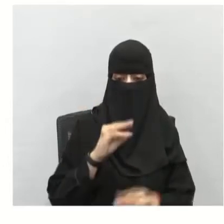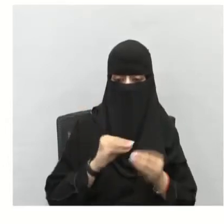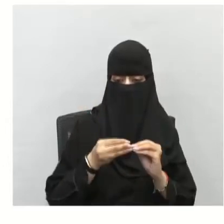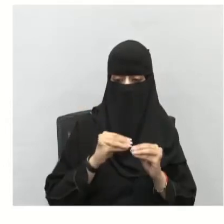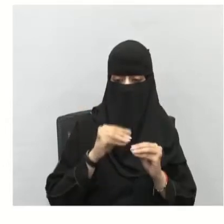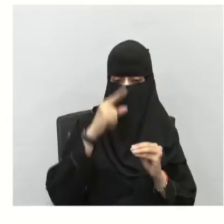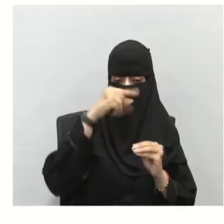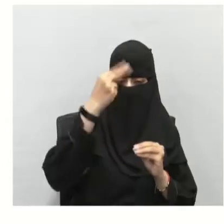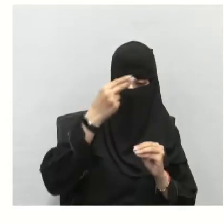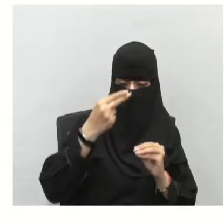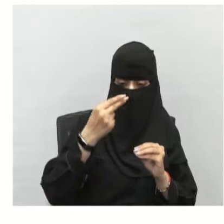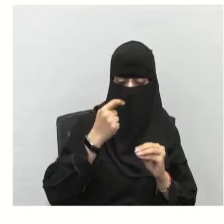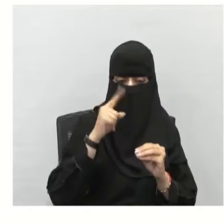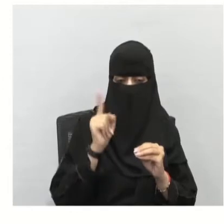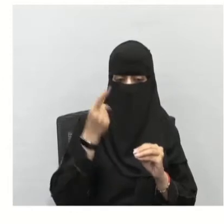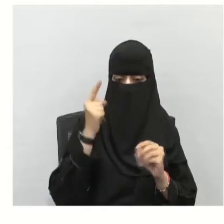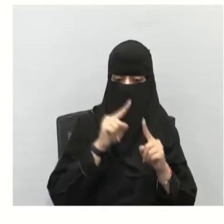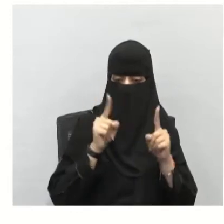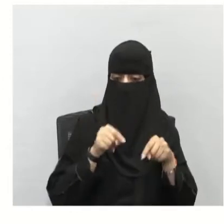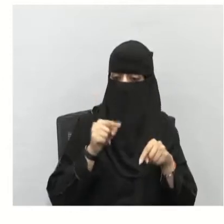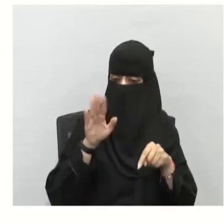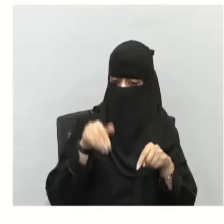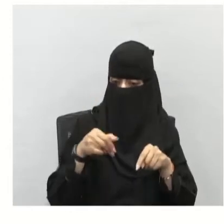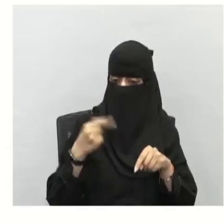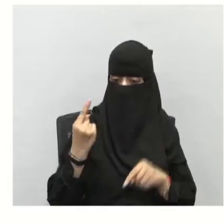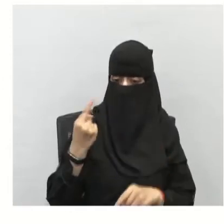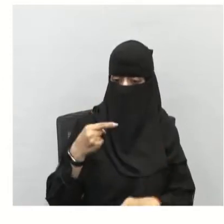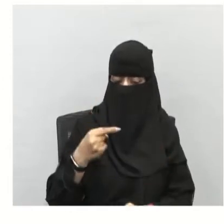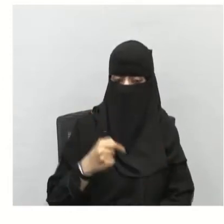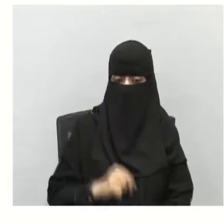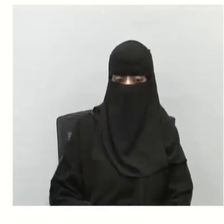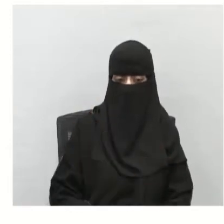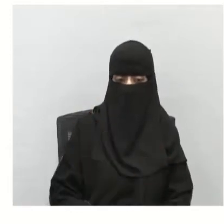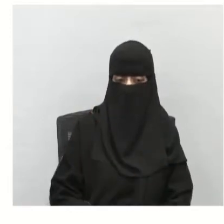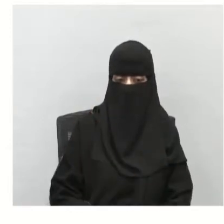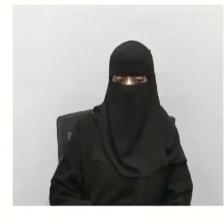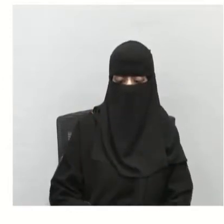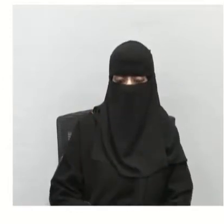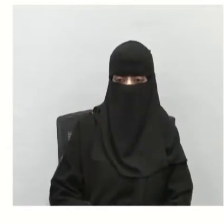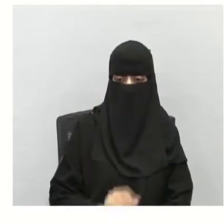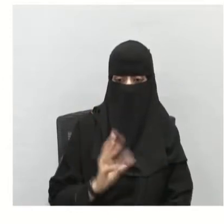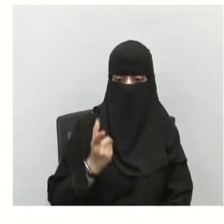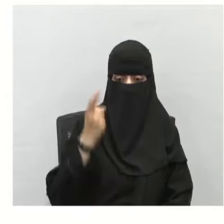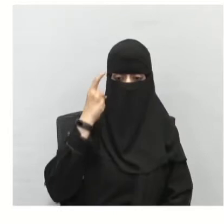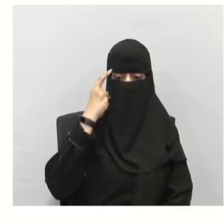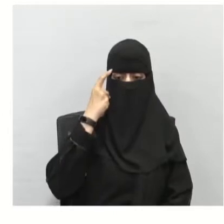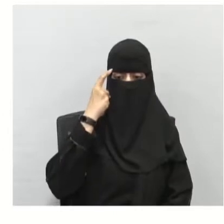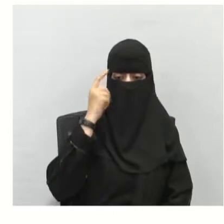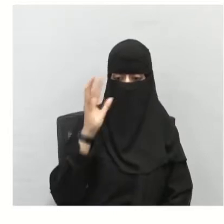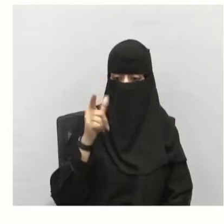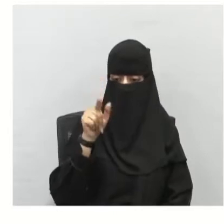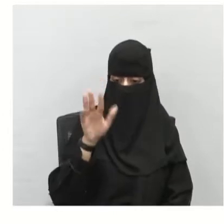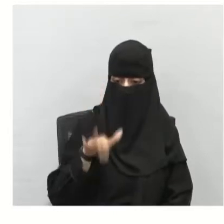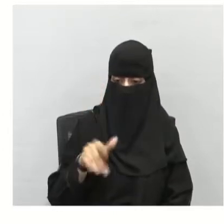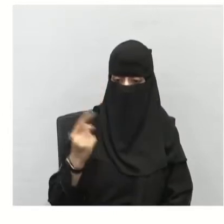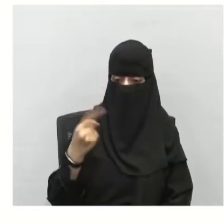أبدأ بالمربع الأول، فيه هنا ماذا؟ فيه 10. طيب كيف توصلنا إلى 10 هنا؟ كيف توصلنا إلى 10؟ لاحظوا